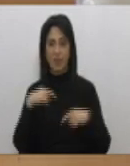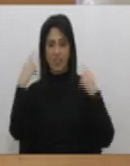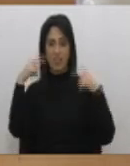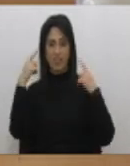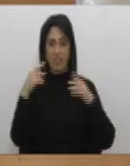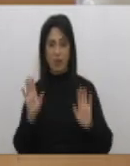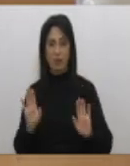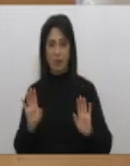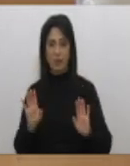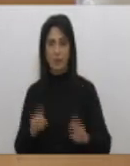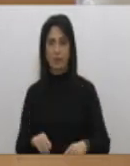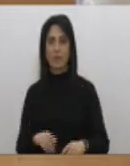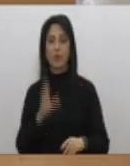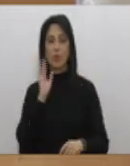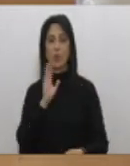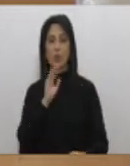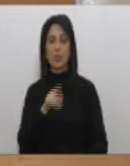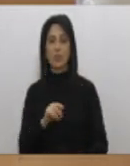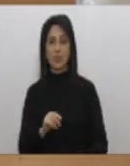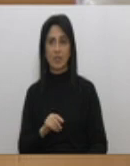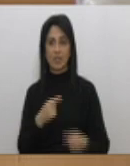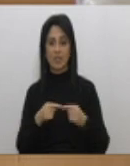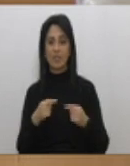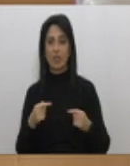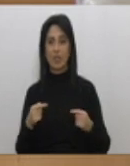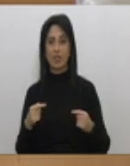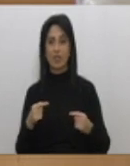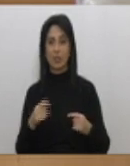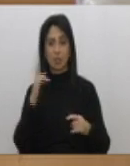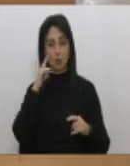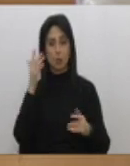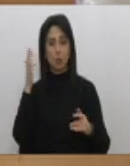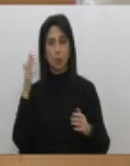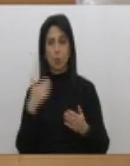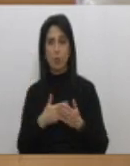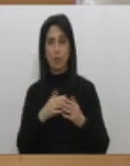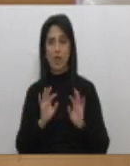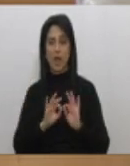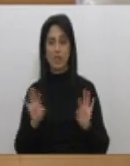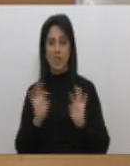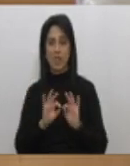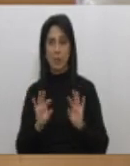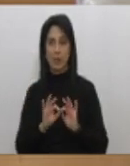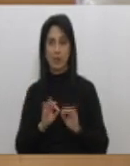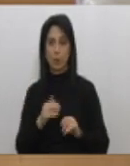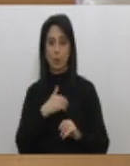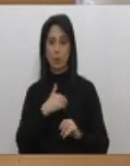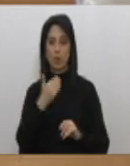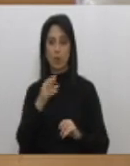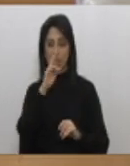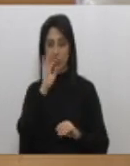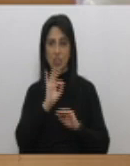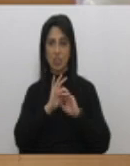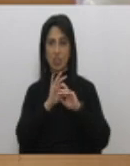ფარად. როდესაც სხვადასხვა სულელური, ასე ვთქვათ, განცხადებებით უნდათ მათი